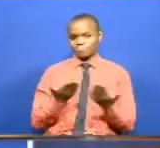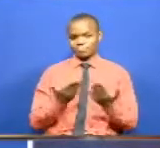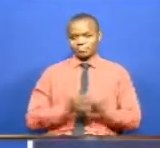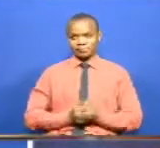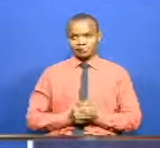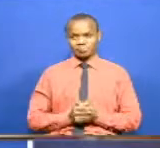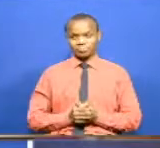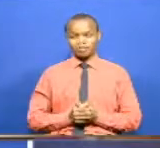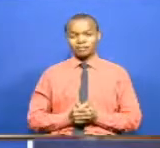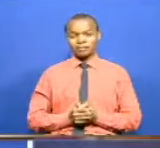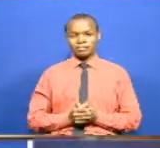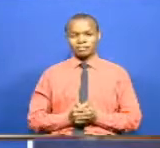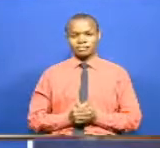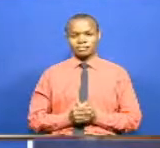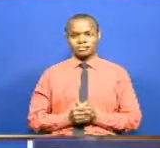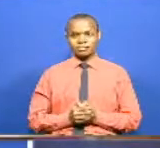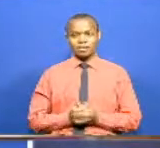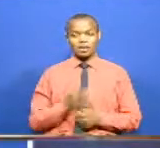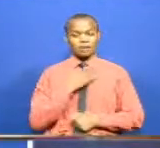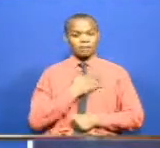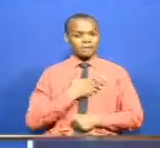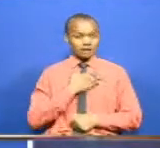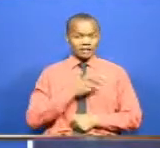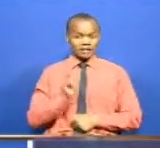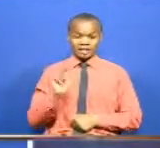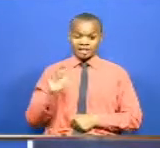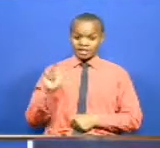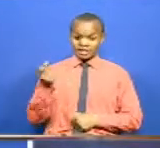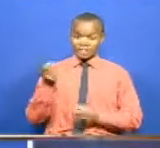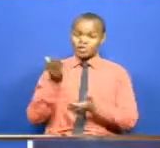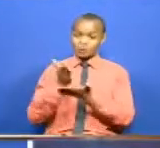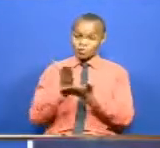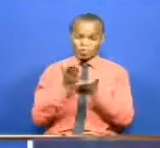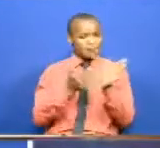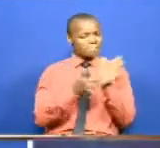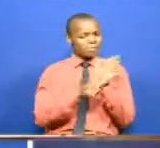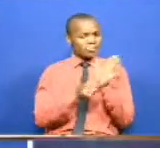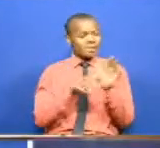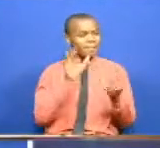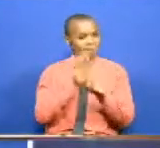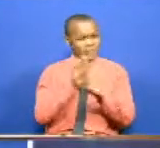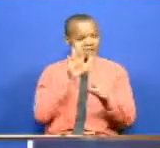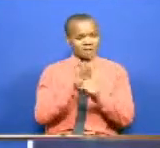My friends. Kenya iko matatizo mengi.